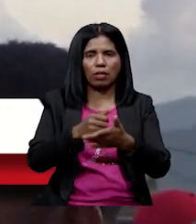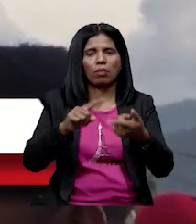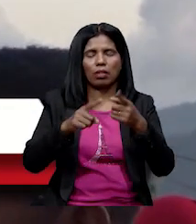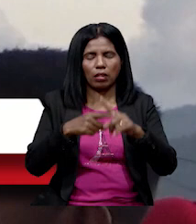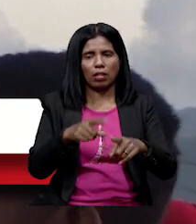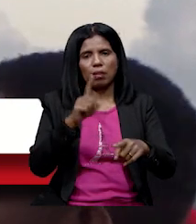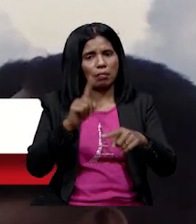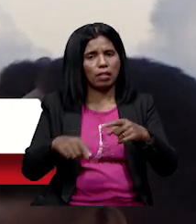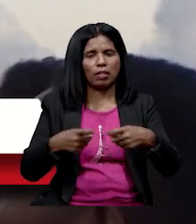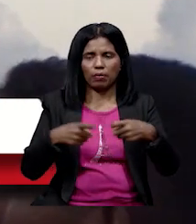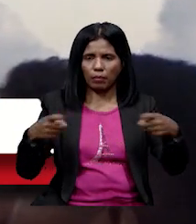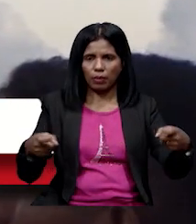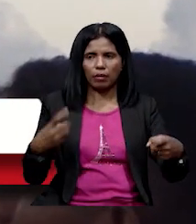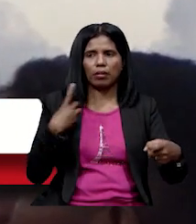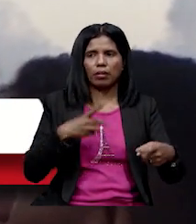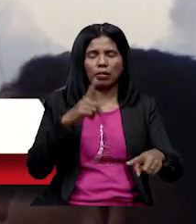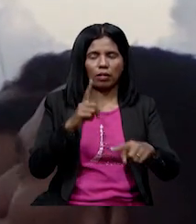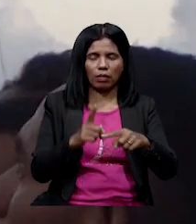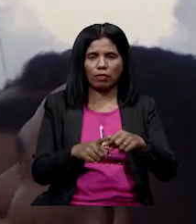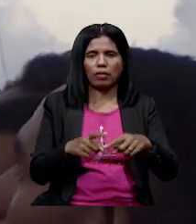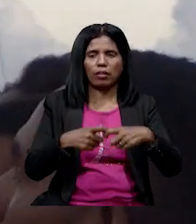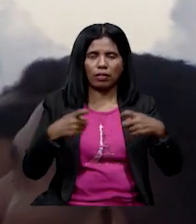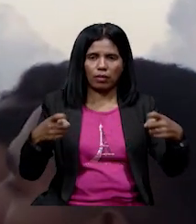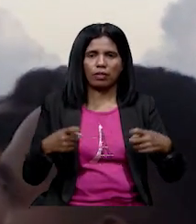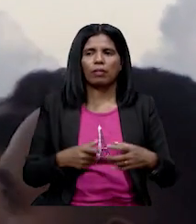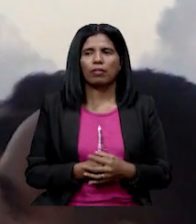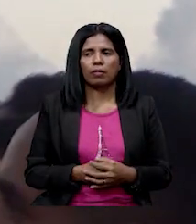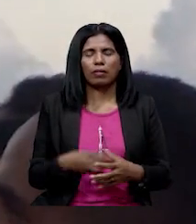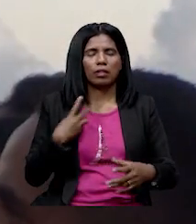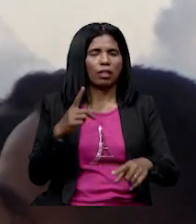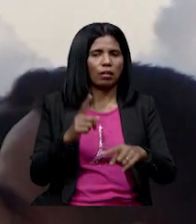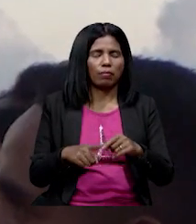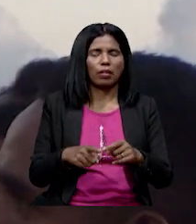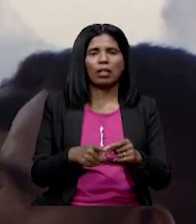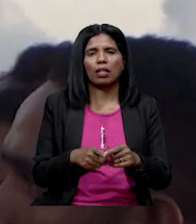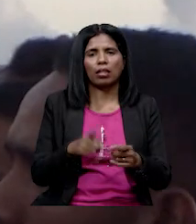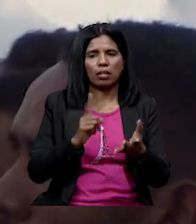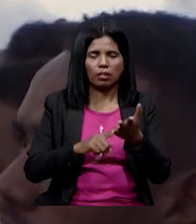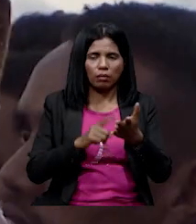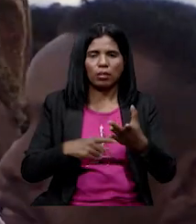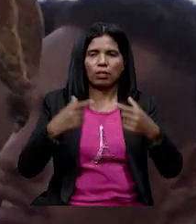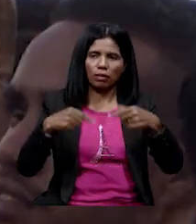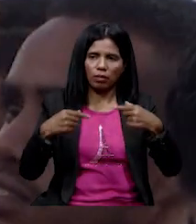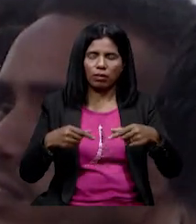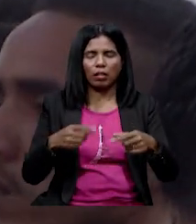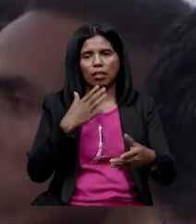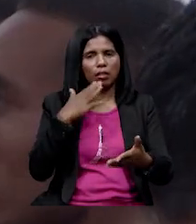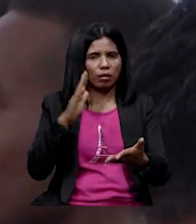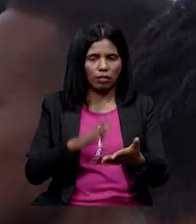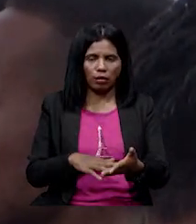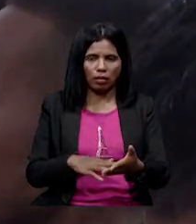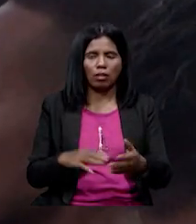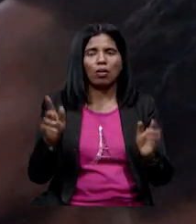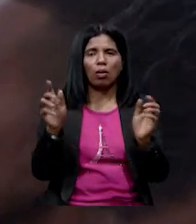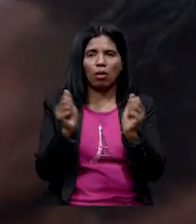ba malu, itala bela saitan ori ba malu. Ori o vingança la vale batida. Tamane o presença visita sa un